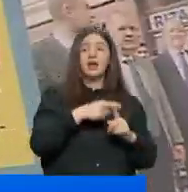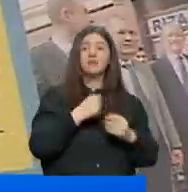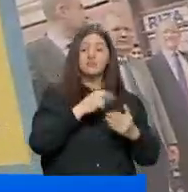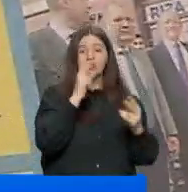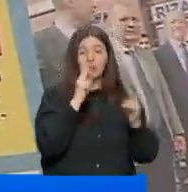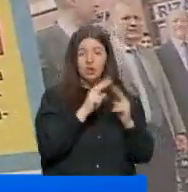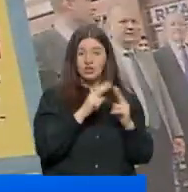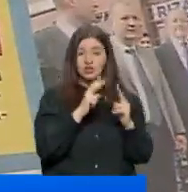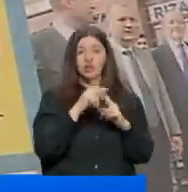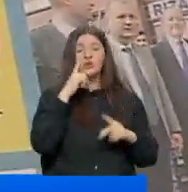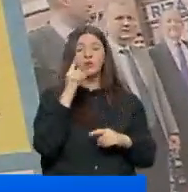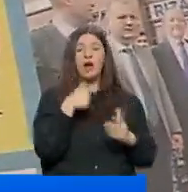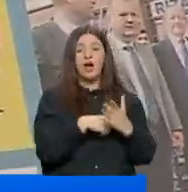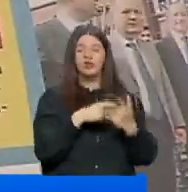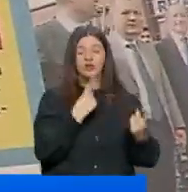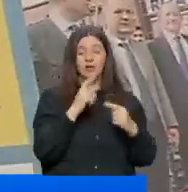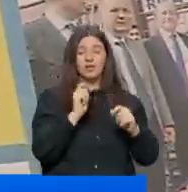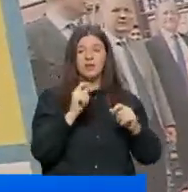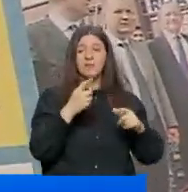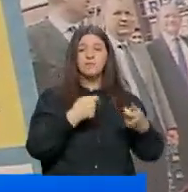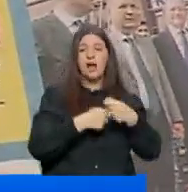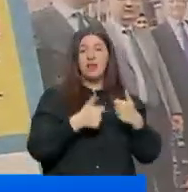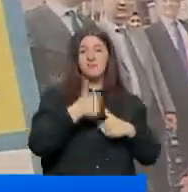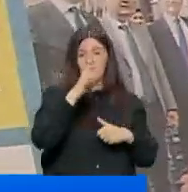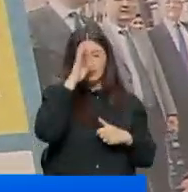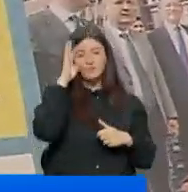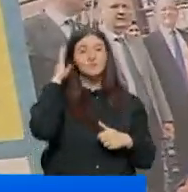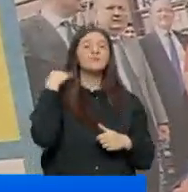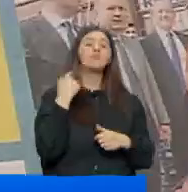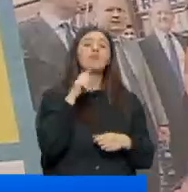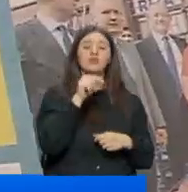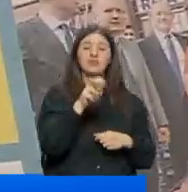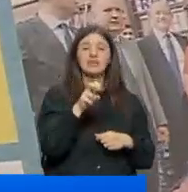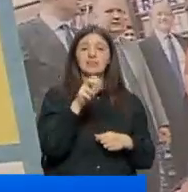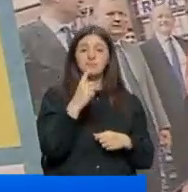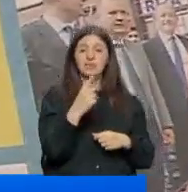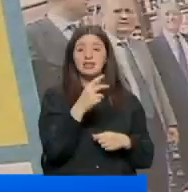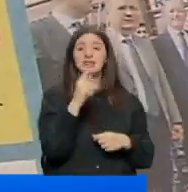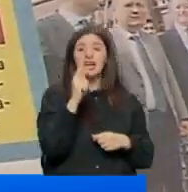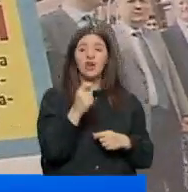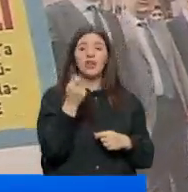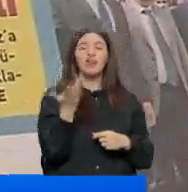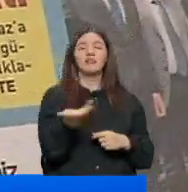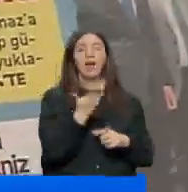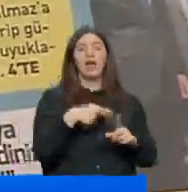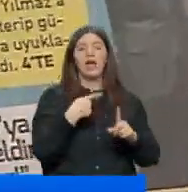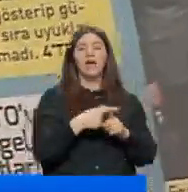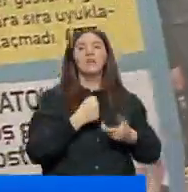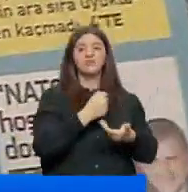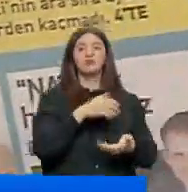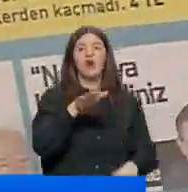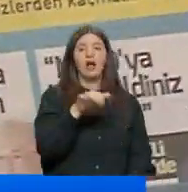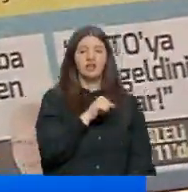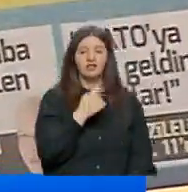görüşmelerinde hükümet adına söz alan Maliye Bakanı Nurettin Nebati 1.81 trilyon lira daha ek bütçe